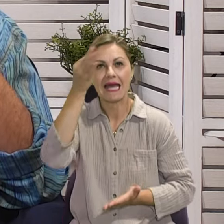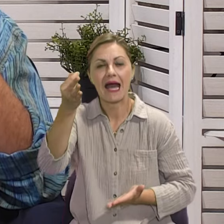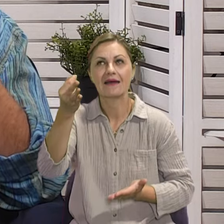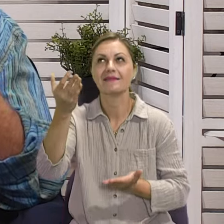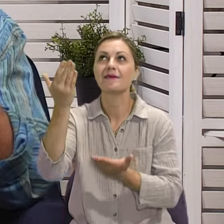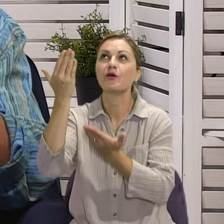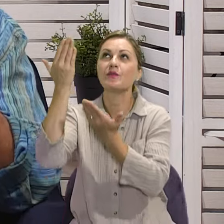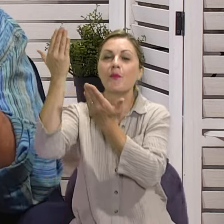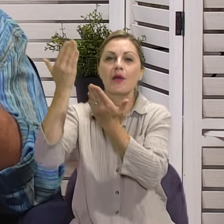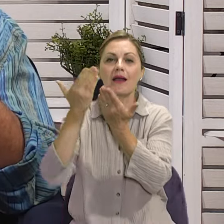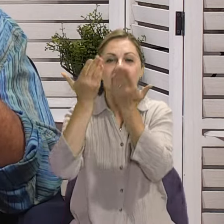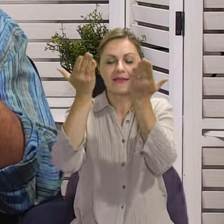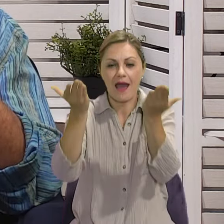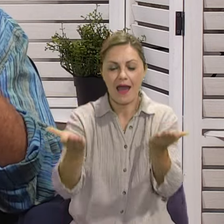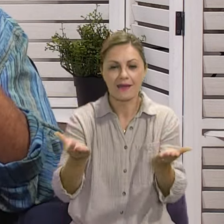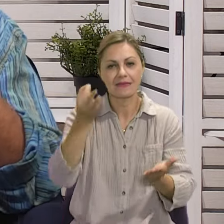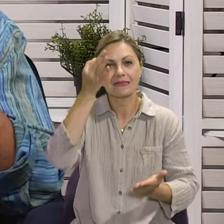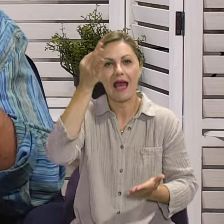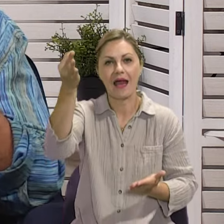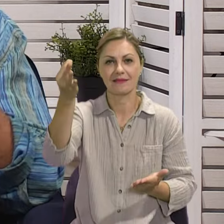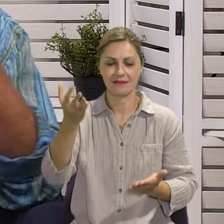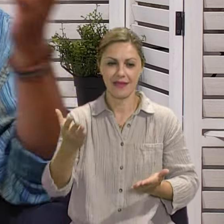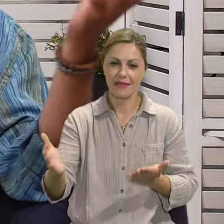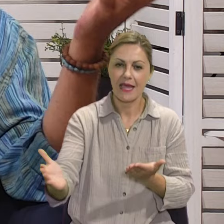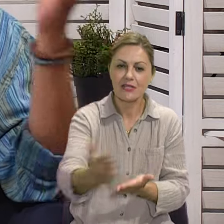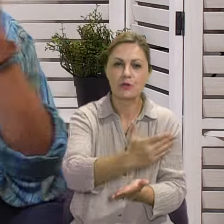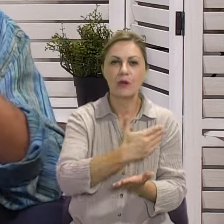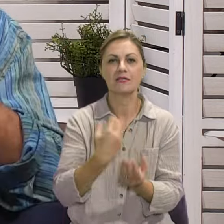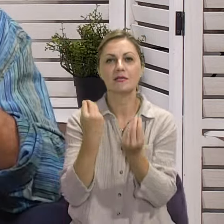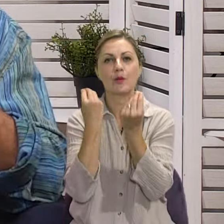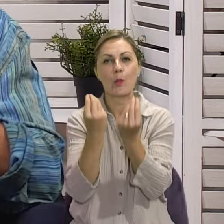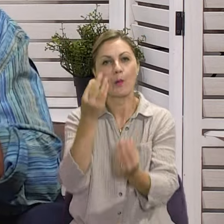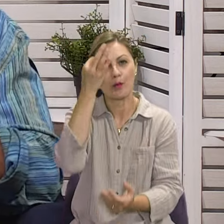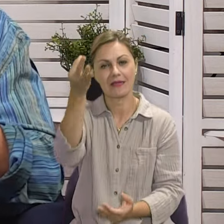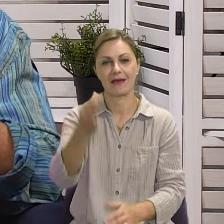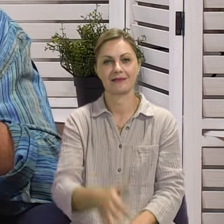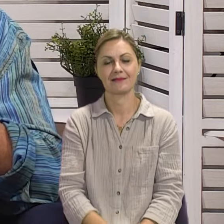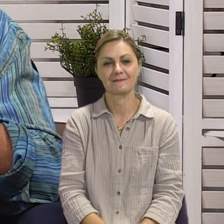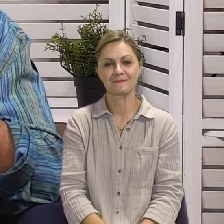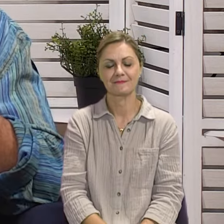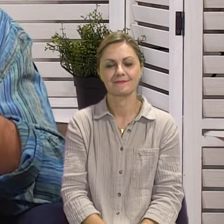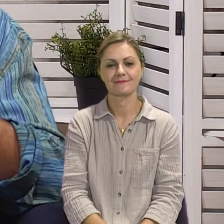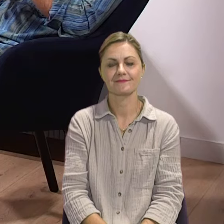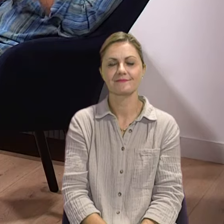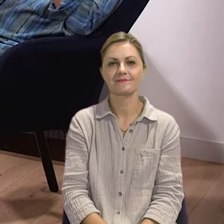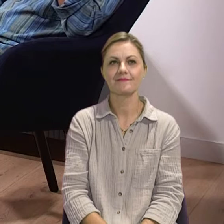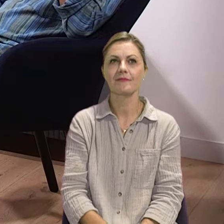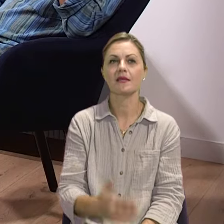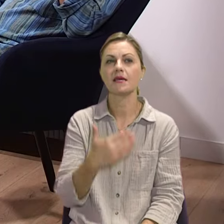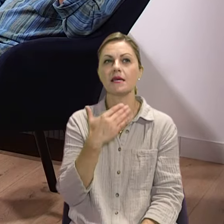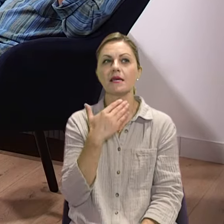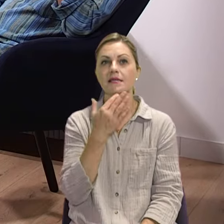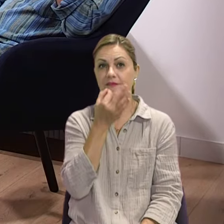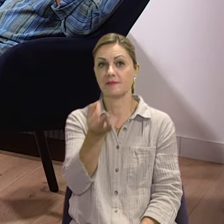dar, amo mi sad u taj dan. Ne znam šta bi vam rekao. Mnoge vaše kolege su otišle